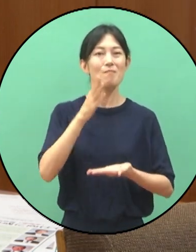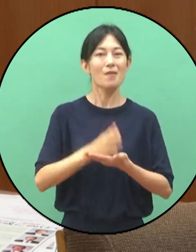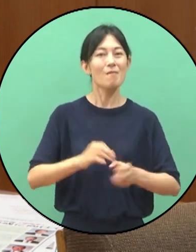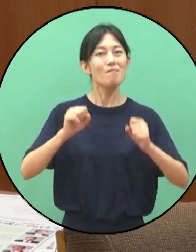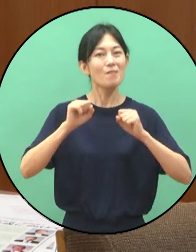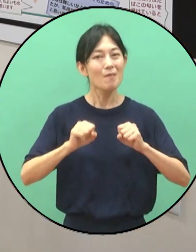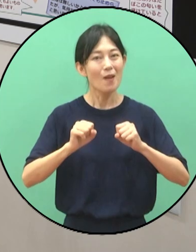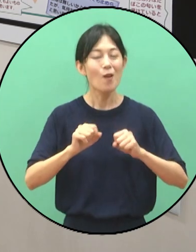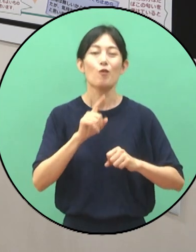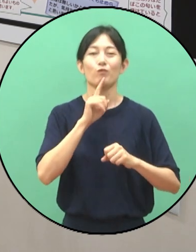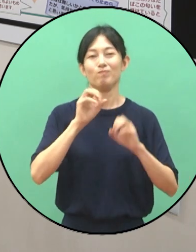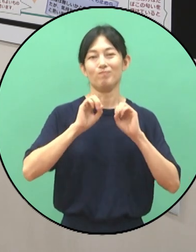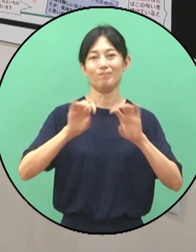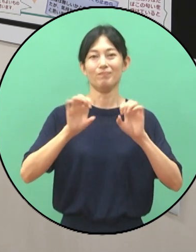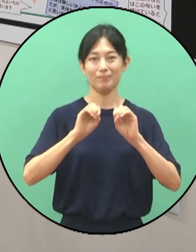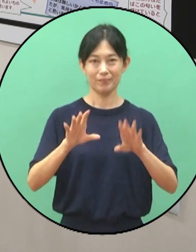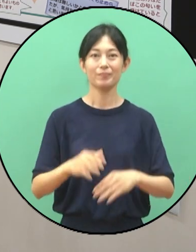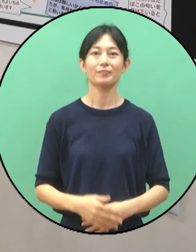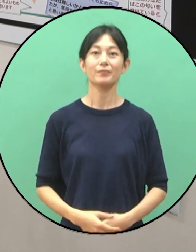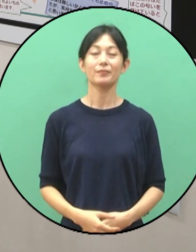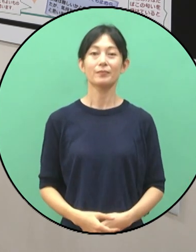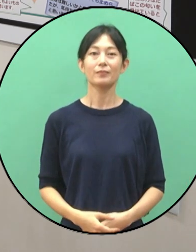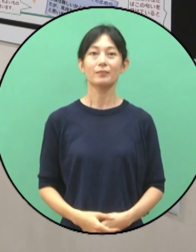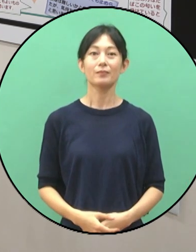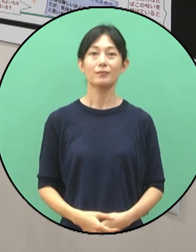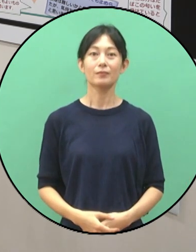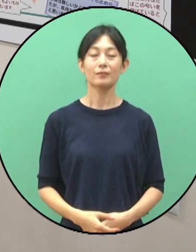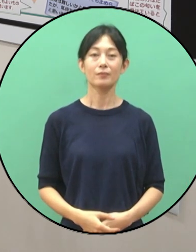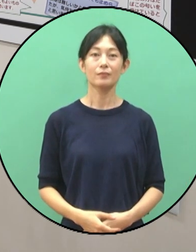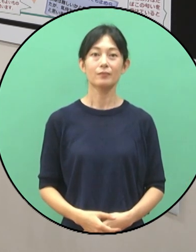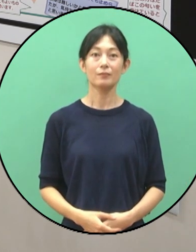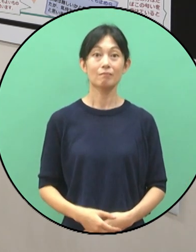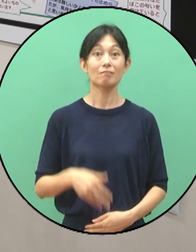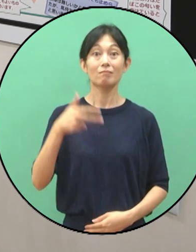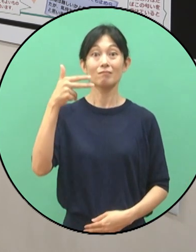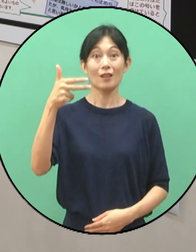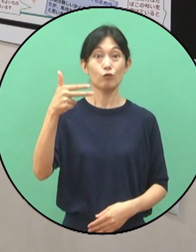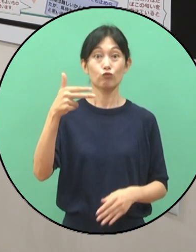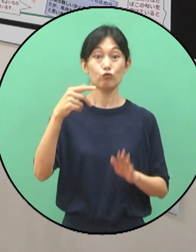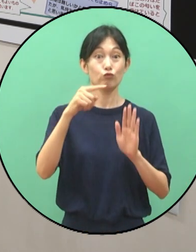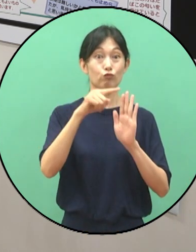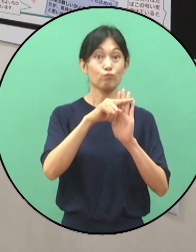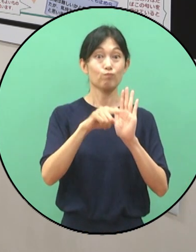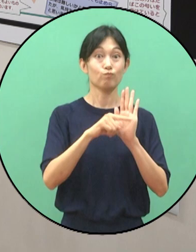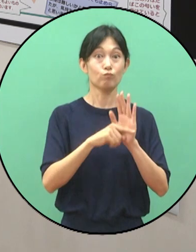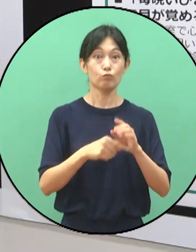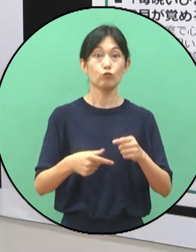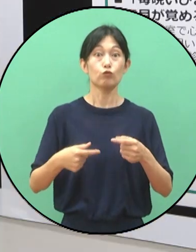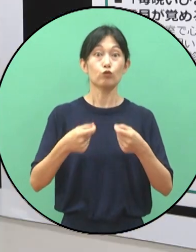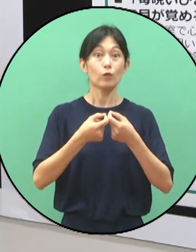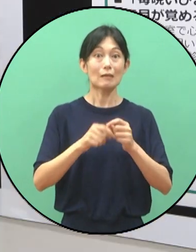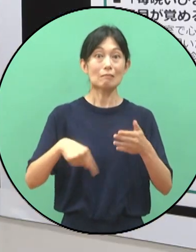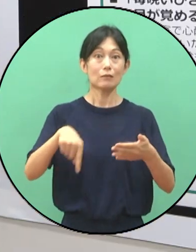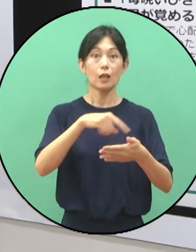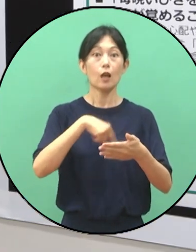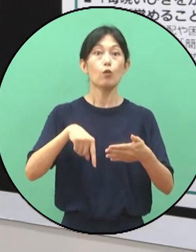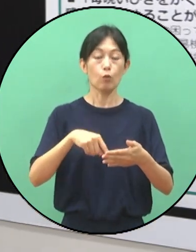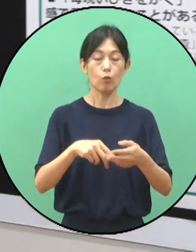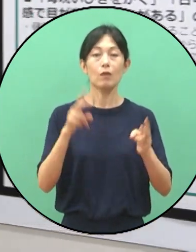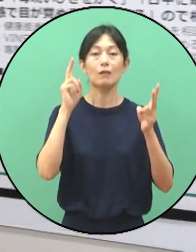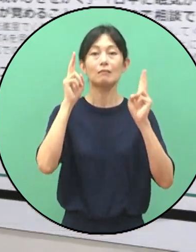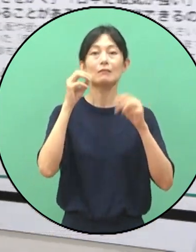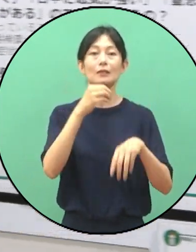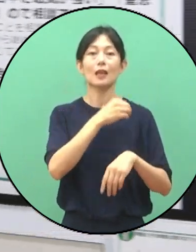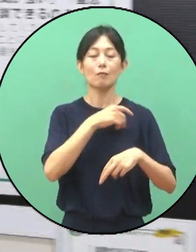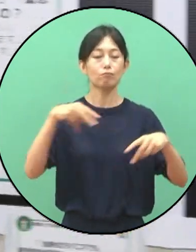実施しております。 7つの健康行動のより詳しい内容を社員がよく通る